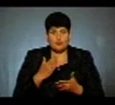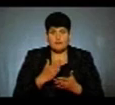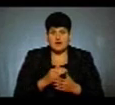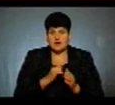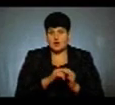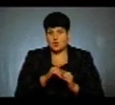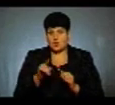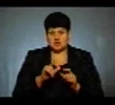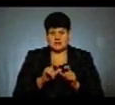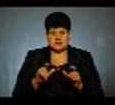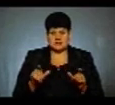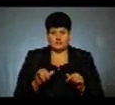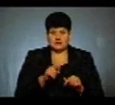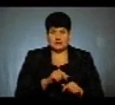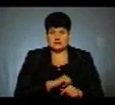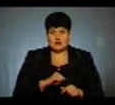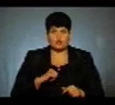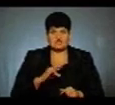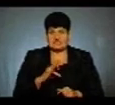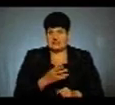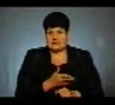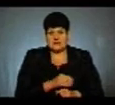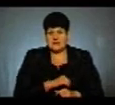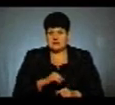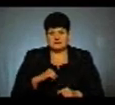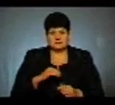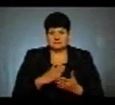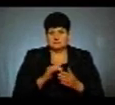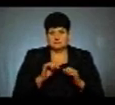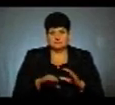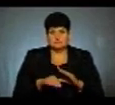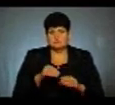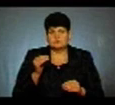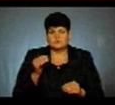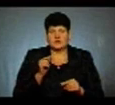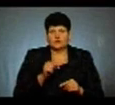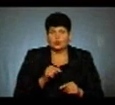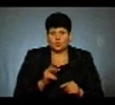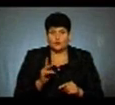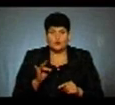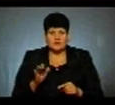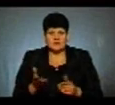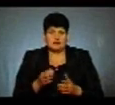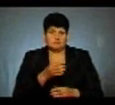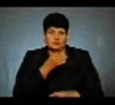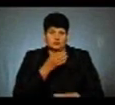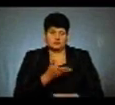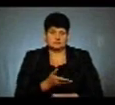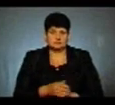кожен заклад. Вони у нас самостійні і вони мають право вибору обрати той курс, який їм до